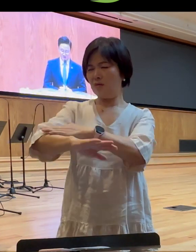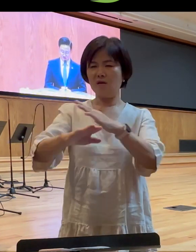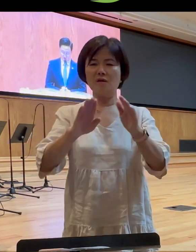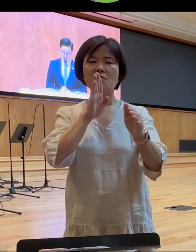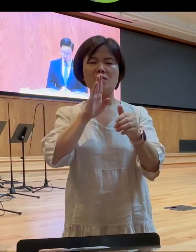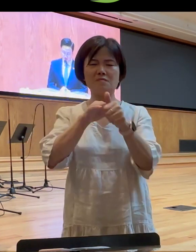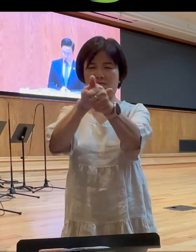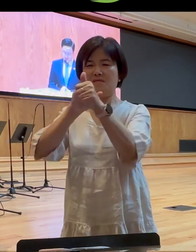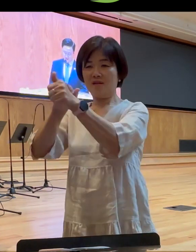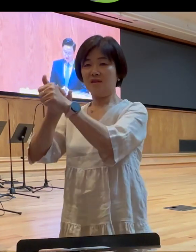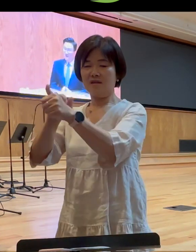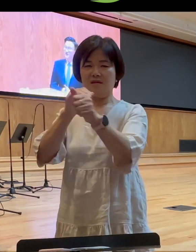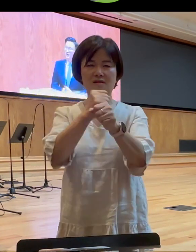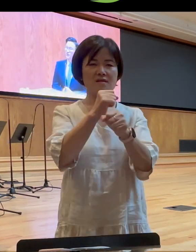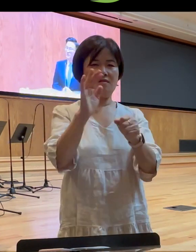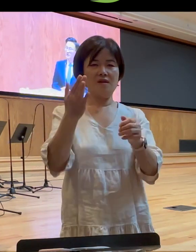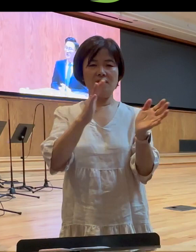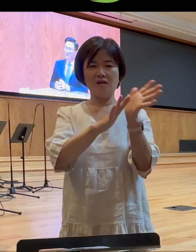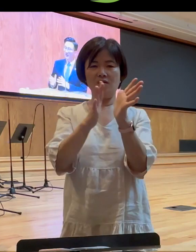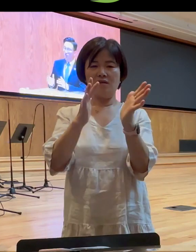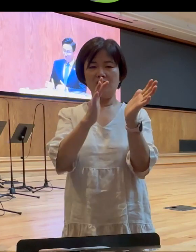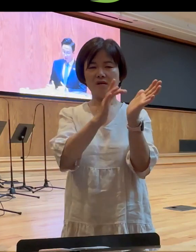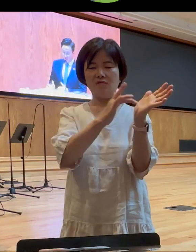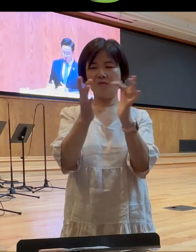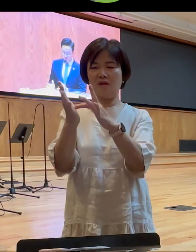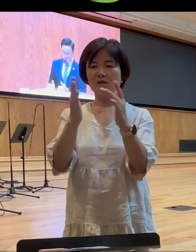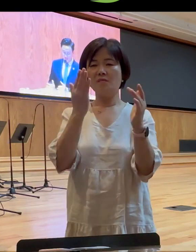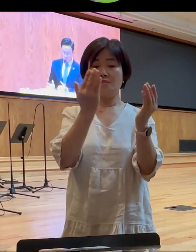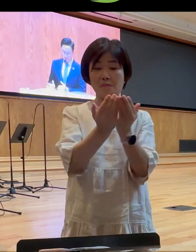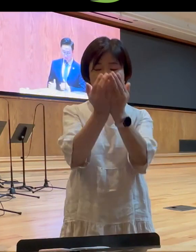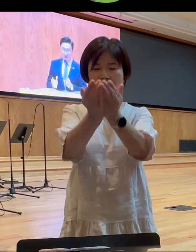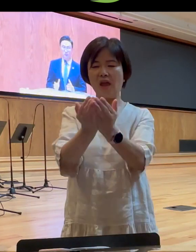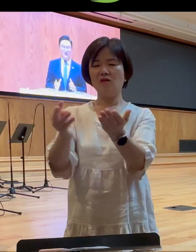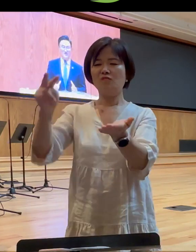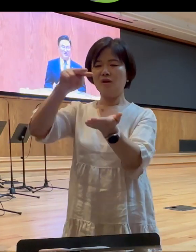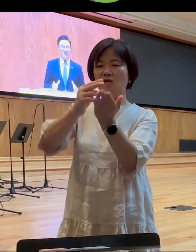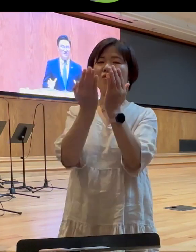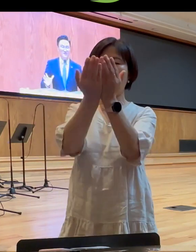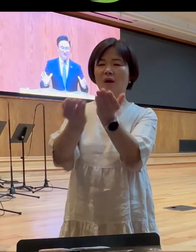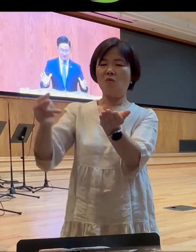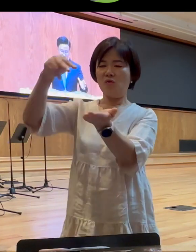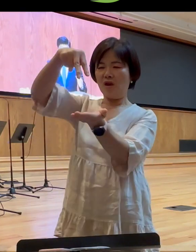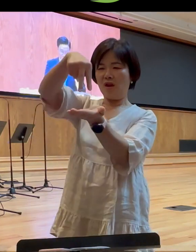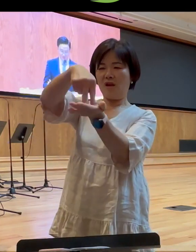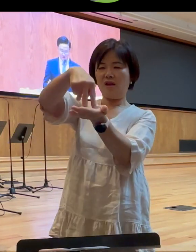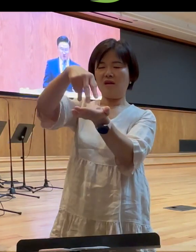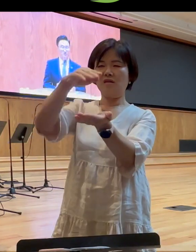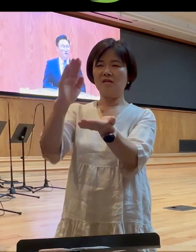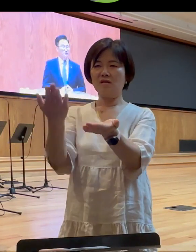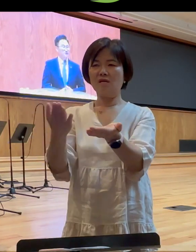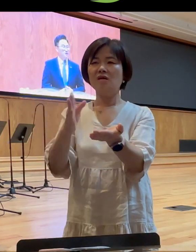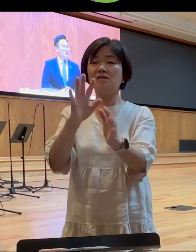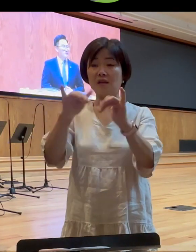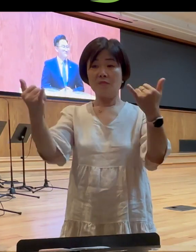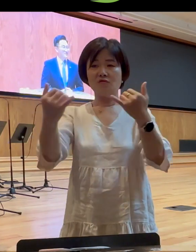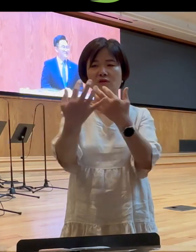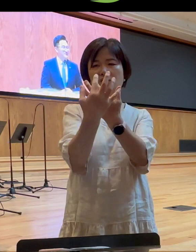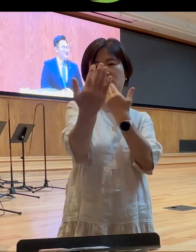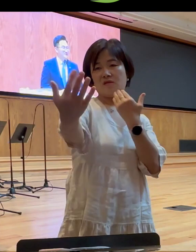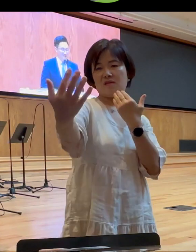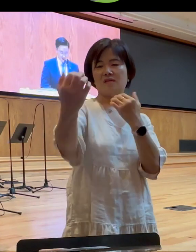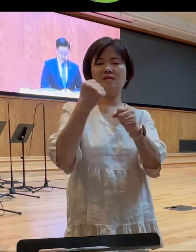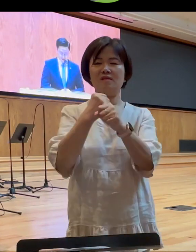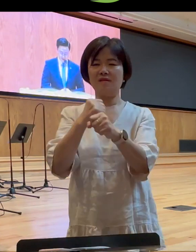벌어진 것이죠. 그래서 예수님은 배를 준비하시고 배 위에서 큰 무리와 조금 떨어져서